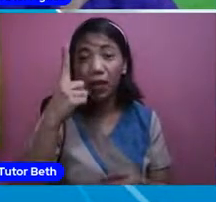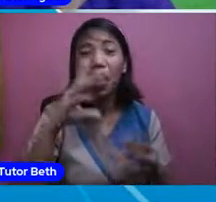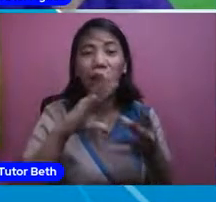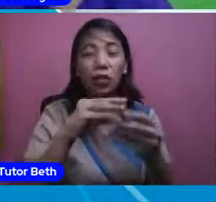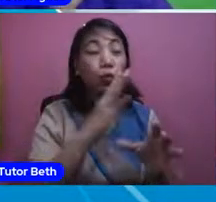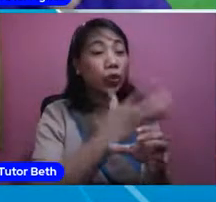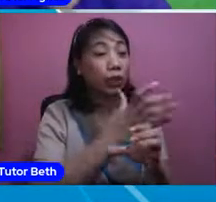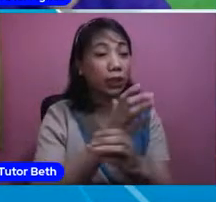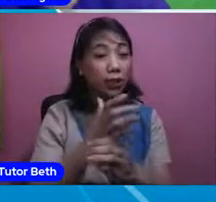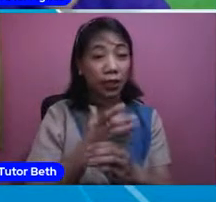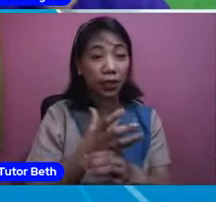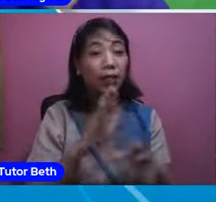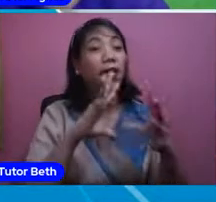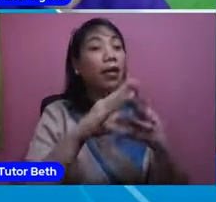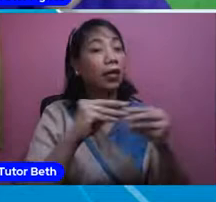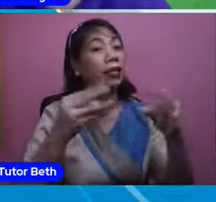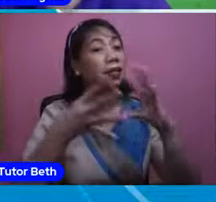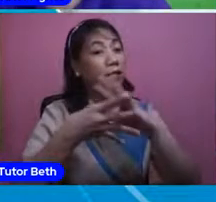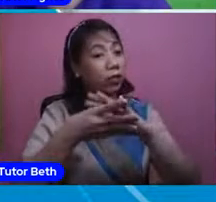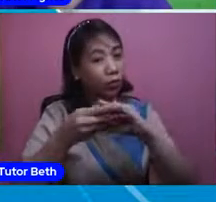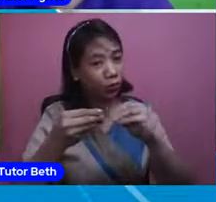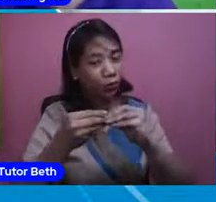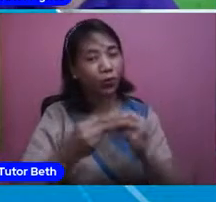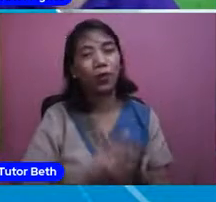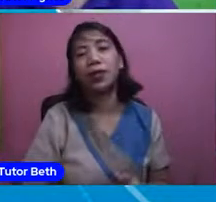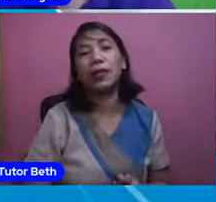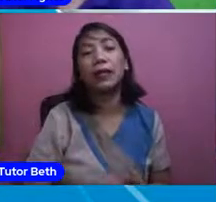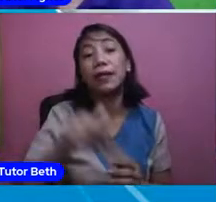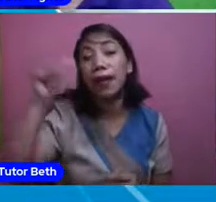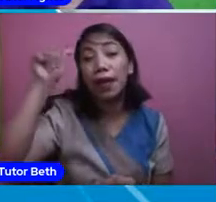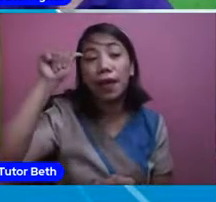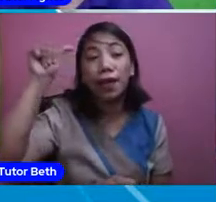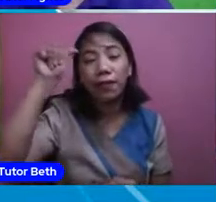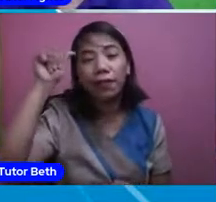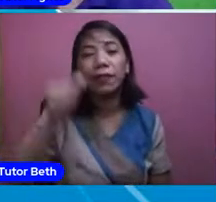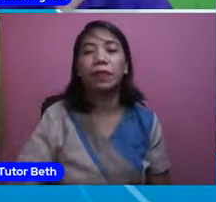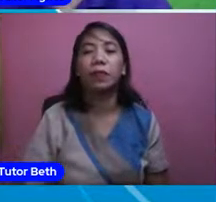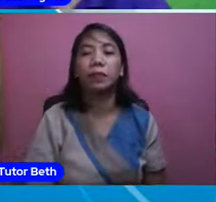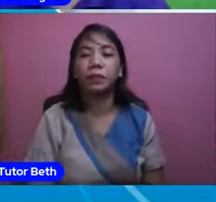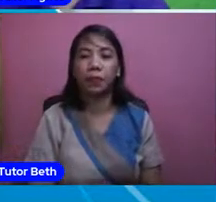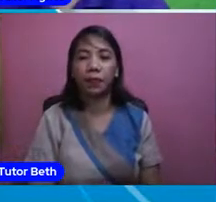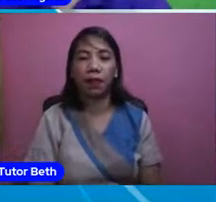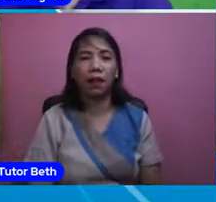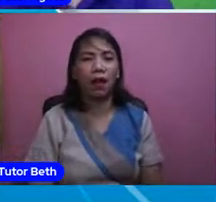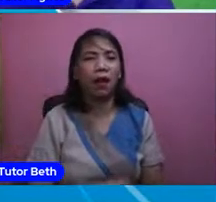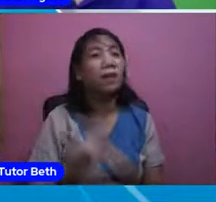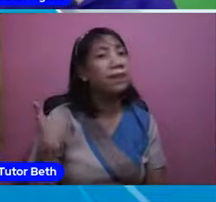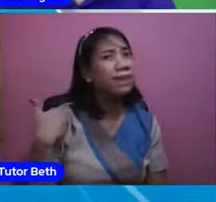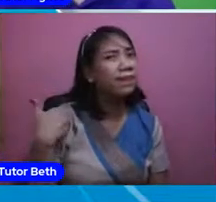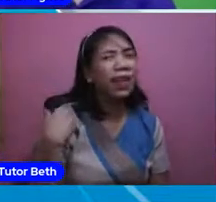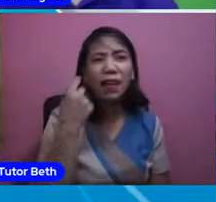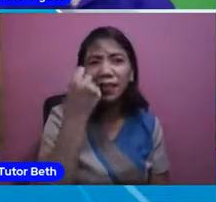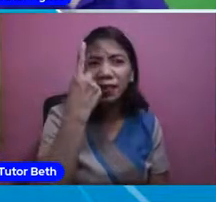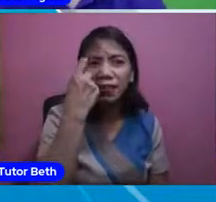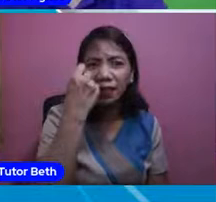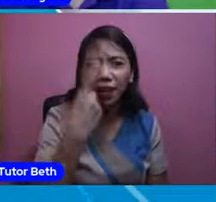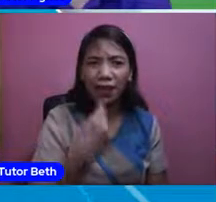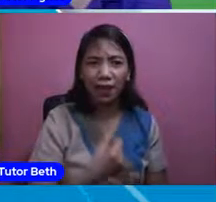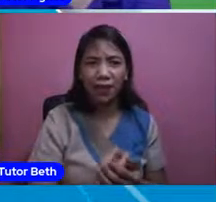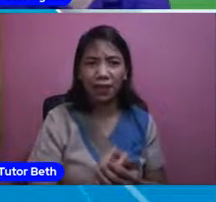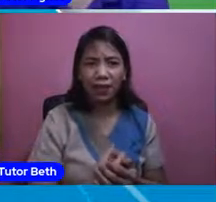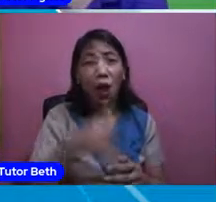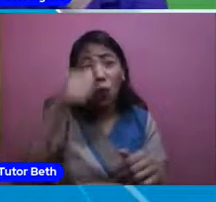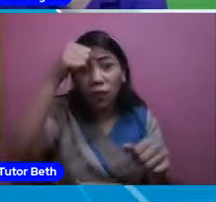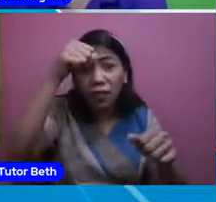-ano? Comment nyo nga sa chat box natin. May natandaan ba kayo na kaya gawin na ni Alvin